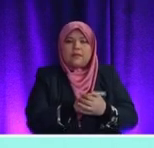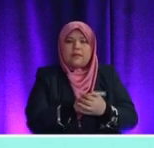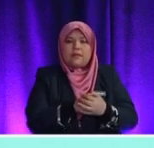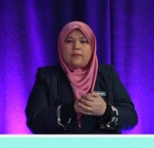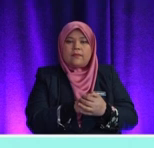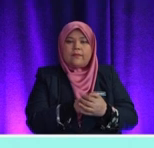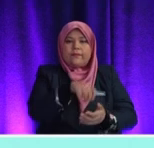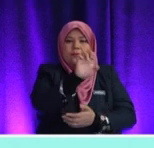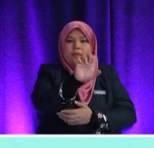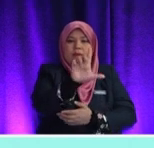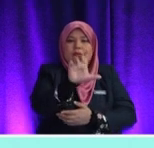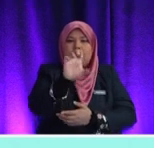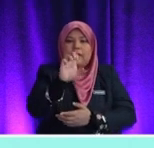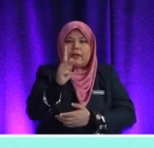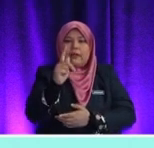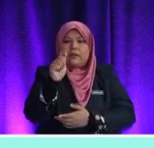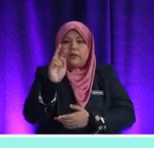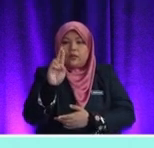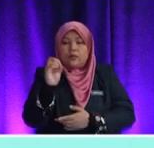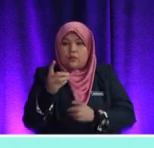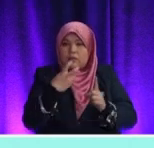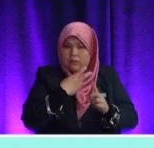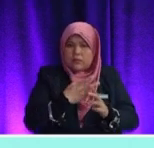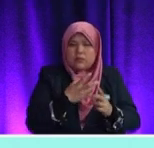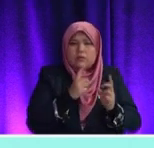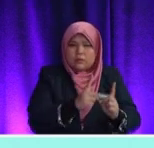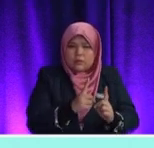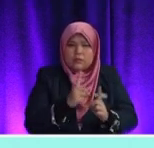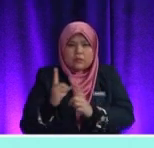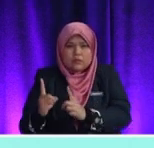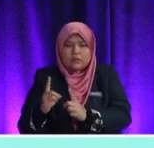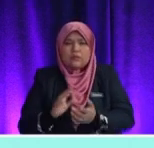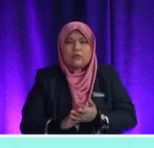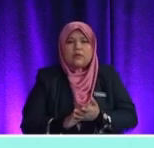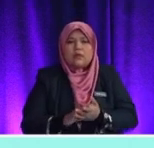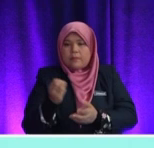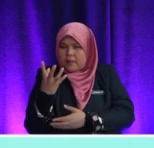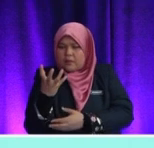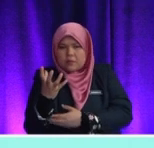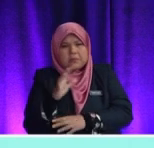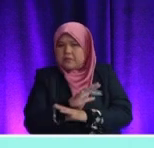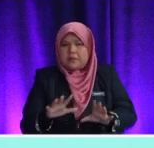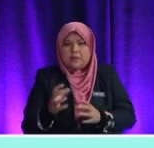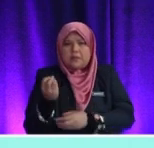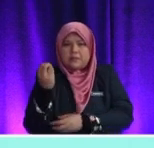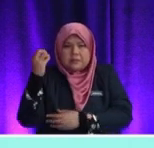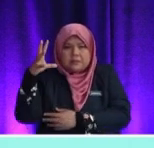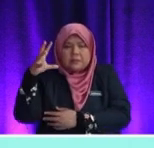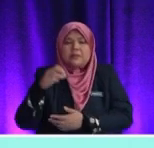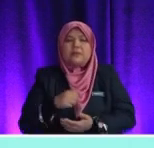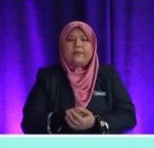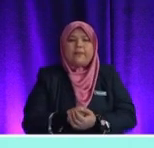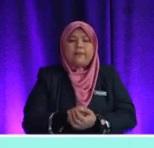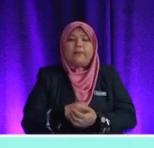Eh elektro tadi ada masalah Joe tetapi apa yang kita dapat lihat adalah Menthol itu tidak menyala nyoke